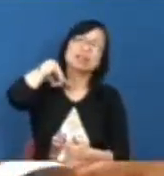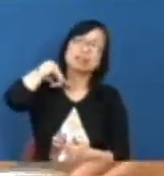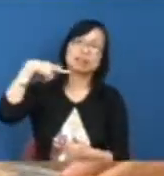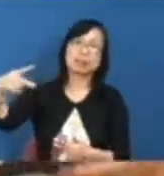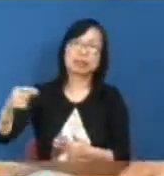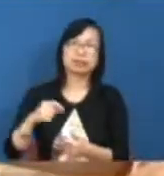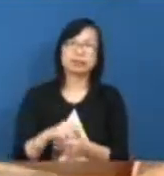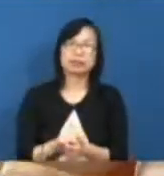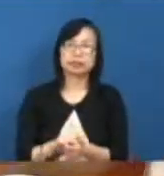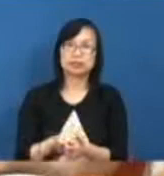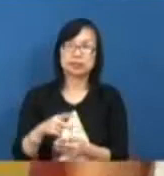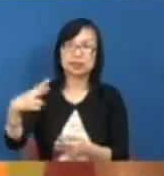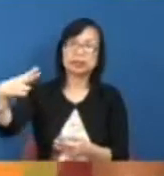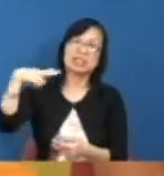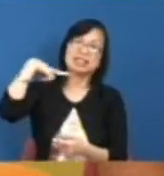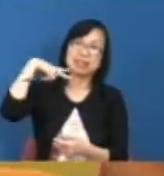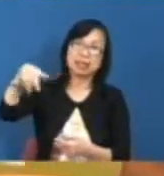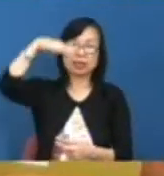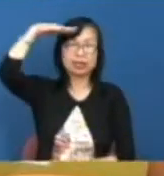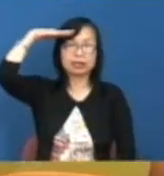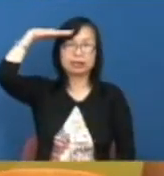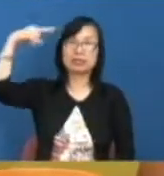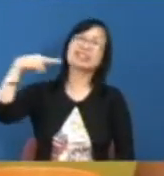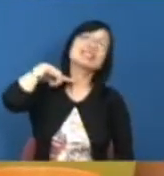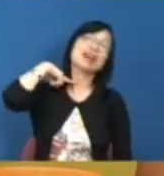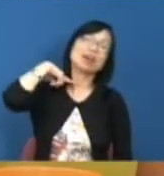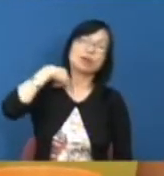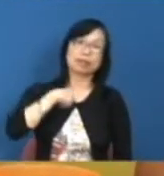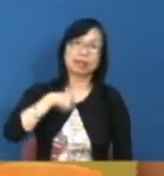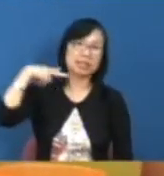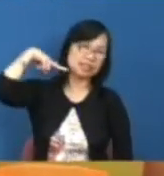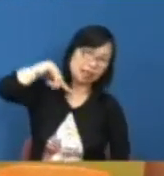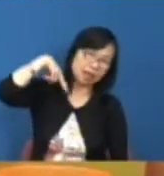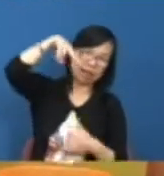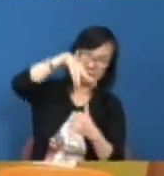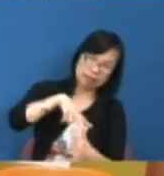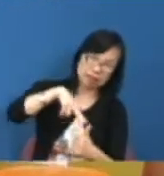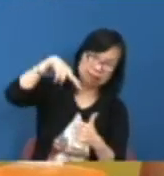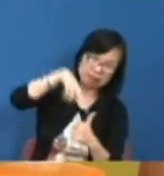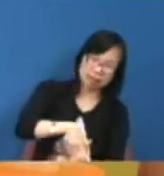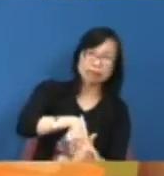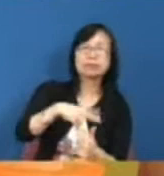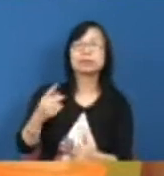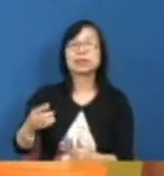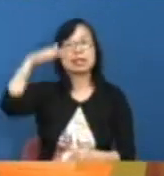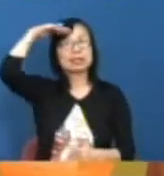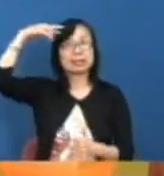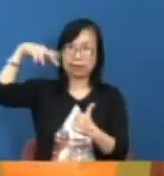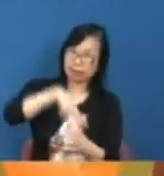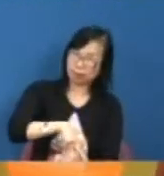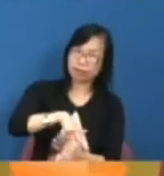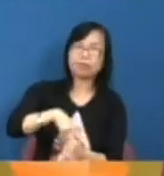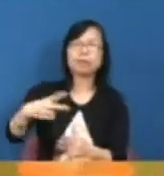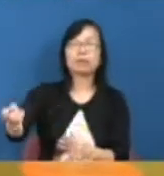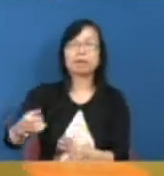阿伯就喺後邊。呢個就係嗰啲警察叉我頸，將我叉低嘅時候嘅情況。OK， 即係警察叉低我，咁